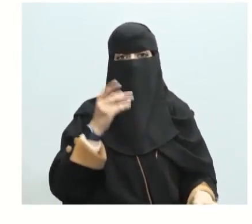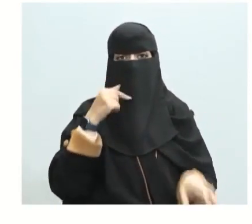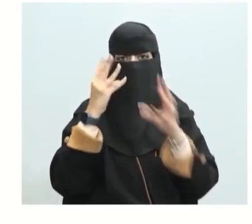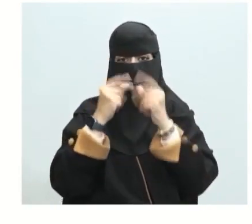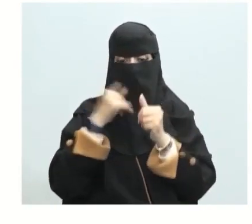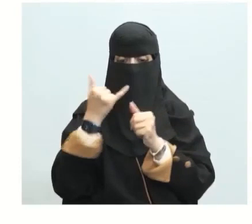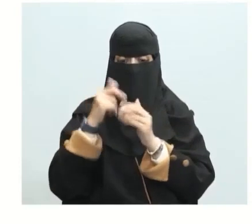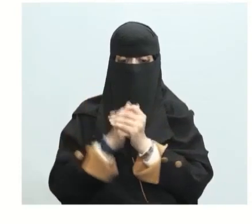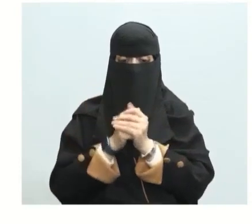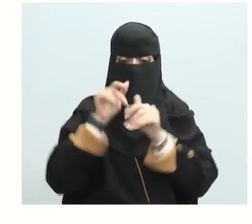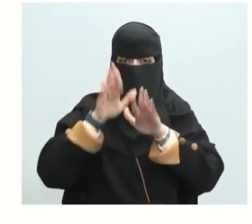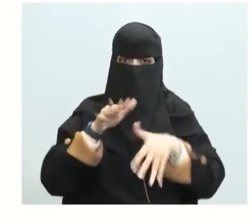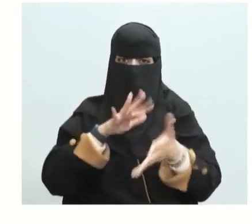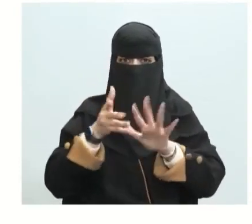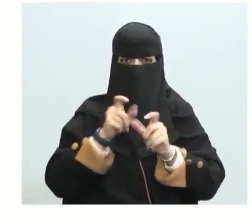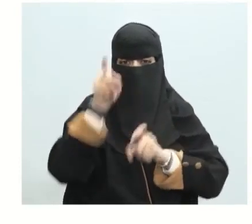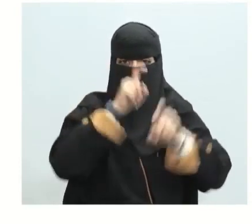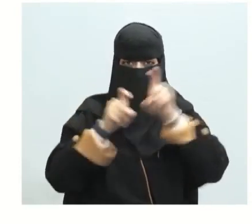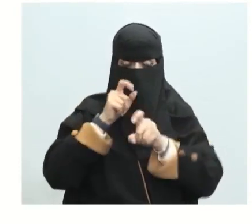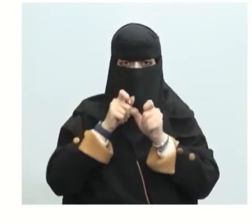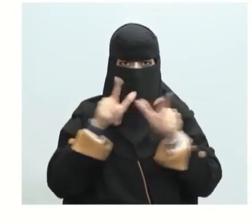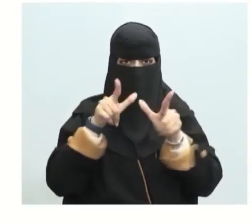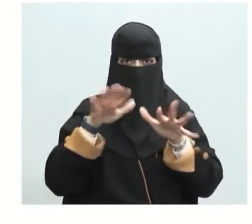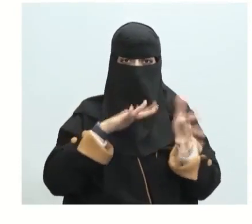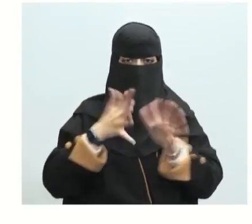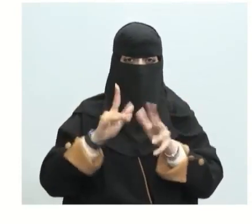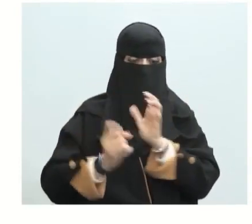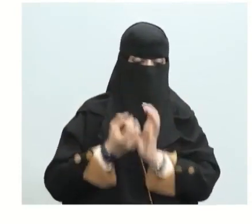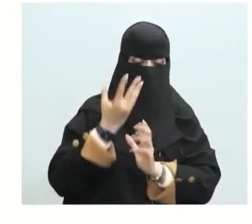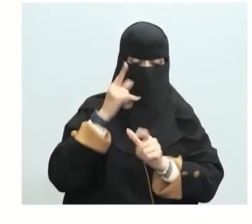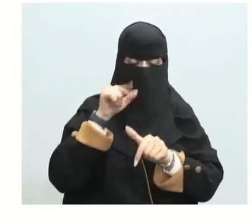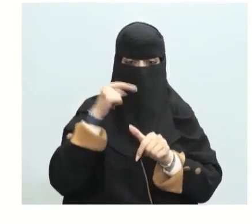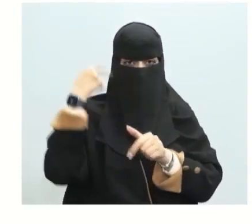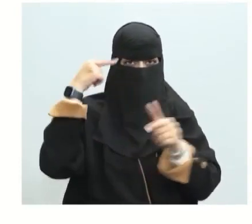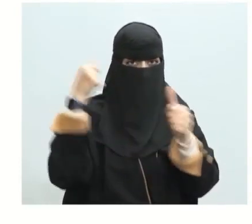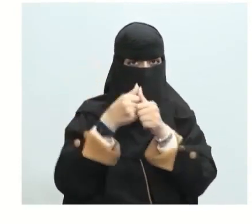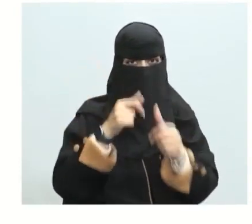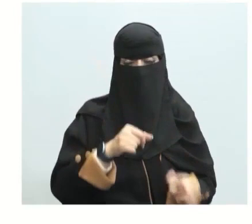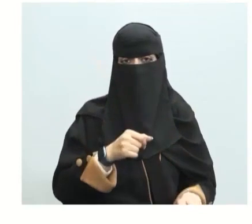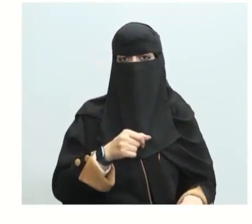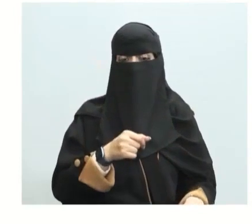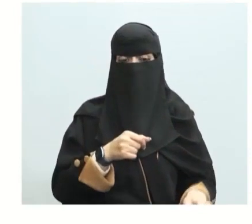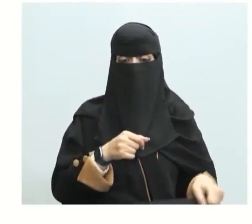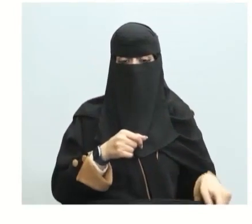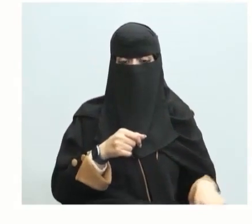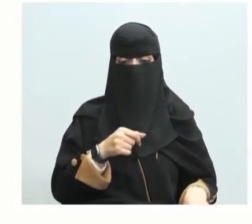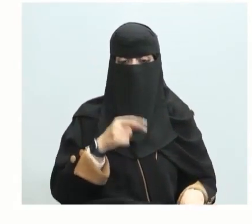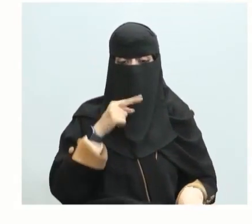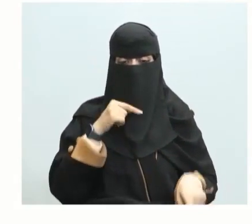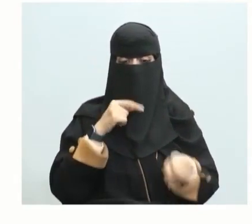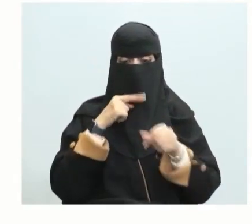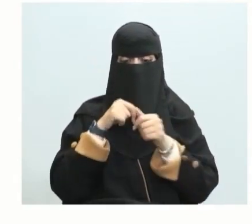مهمه طيب سنذكر بعض الاسئله المباشره الغريبه المثيره للتفكير نقول